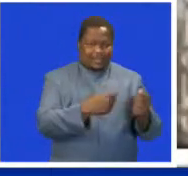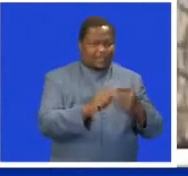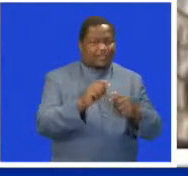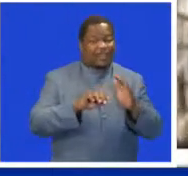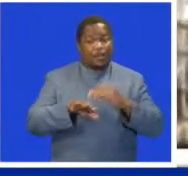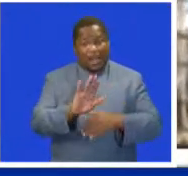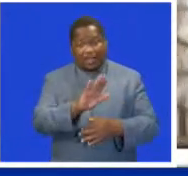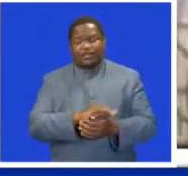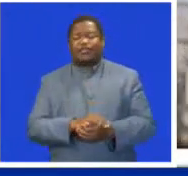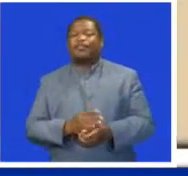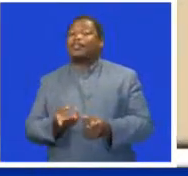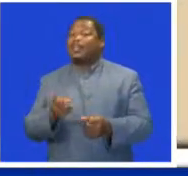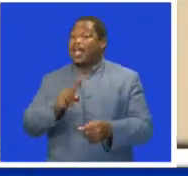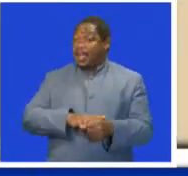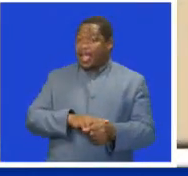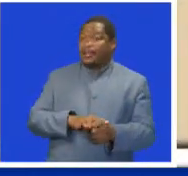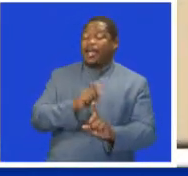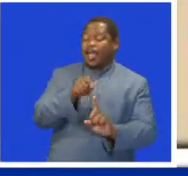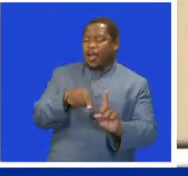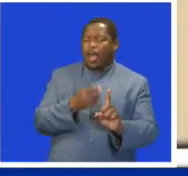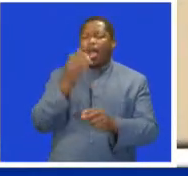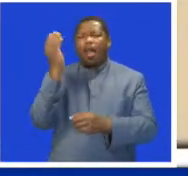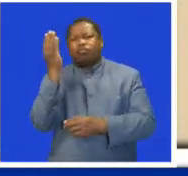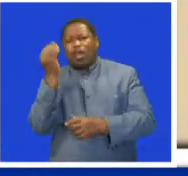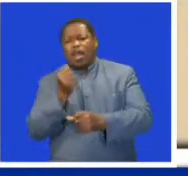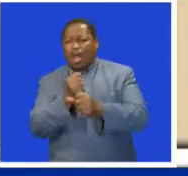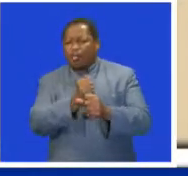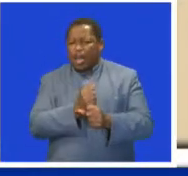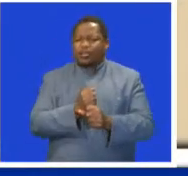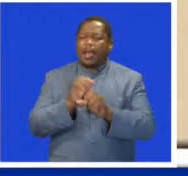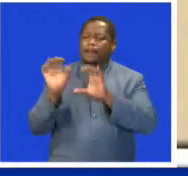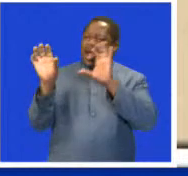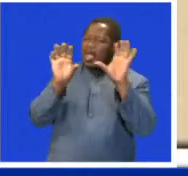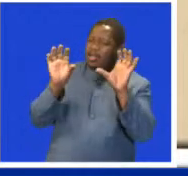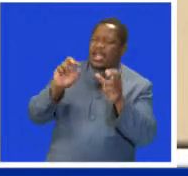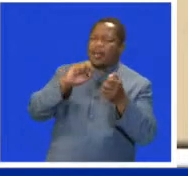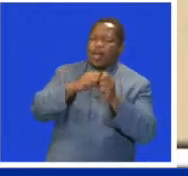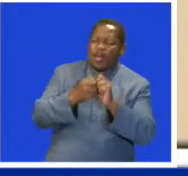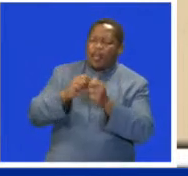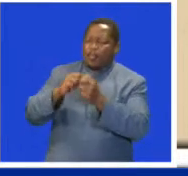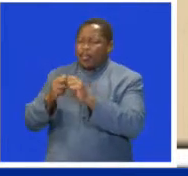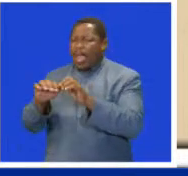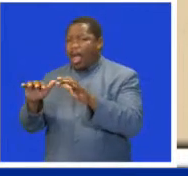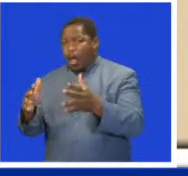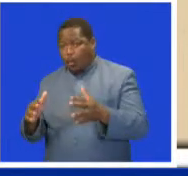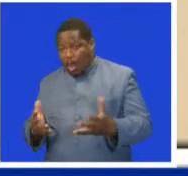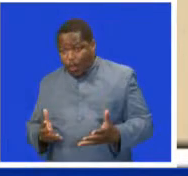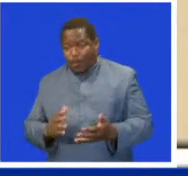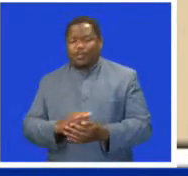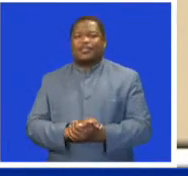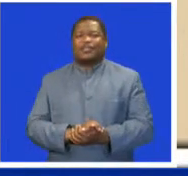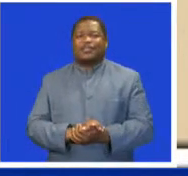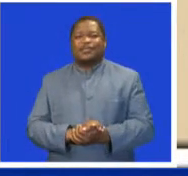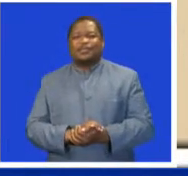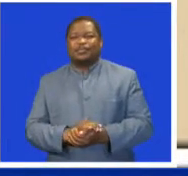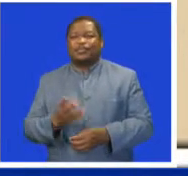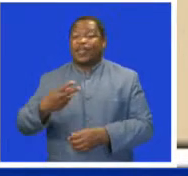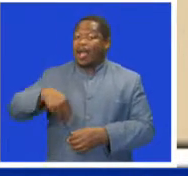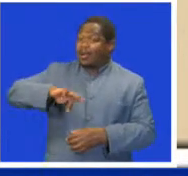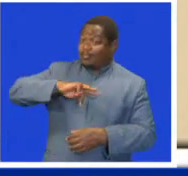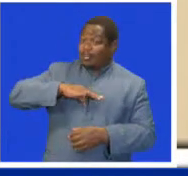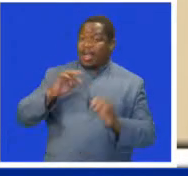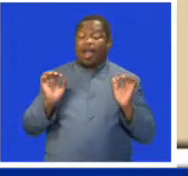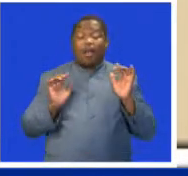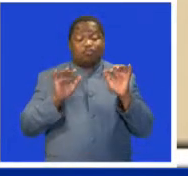ngesikhathi bathengisa. Sihlanganeleke ukuthi sibuye tonke letimfo leti sikhone kudenda kanye kanye lokutawusita